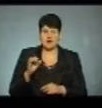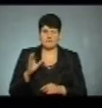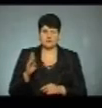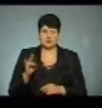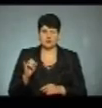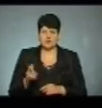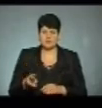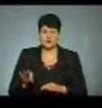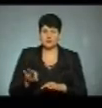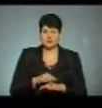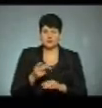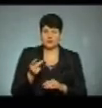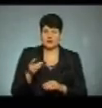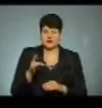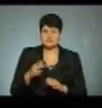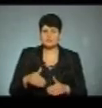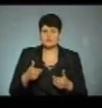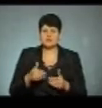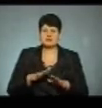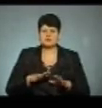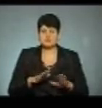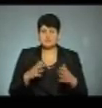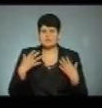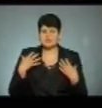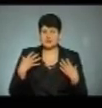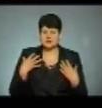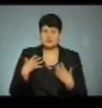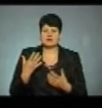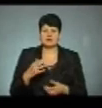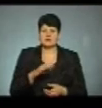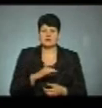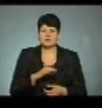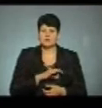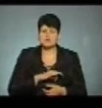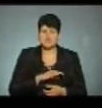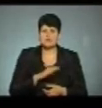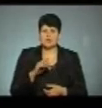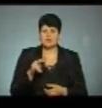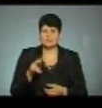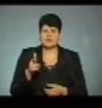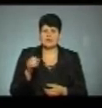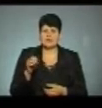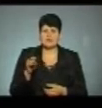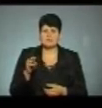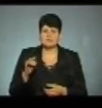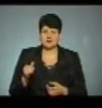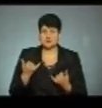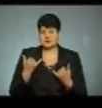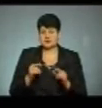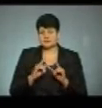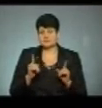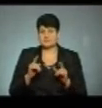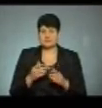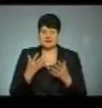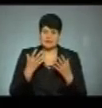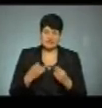Одружитися вдруге парі запропонувала заступниця начальника Південно-Західного управління юстиції Людмила Гетьман. Такий символічний день, як сьогодні,